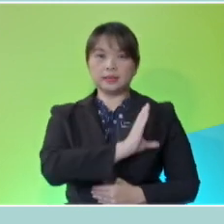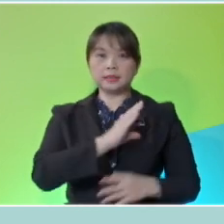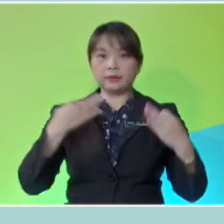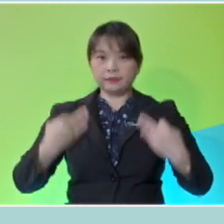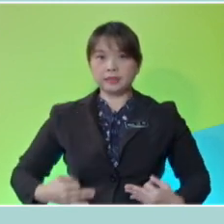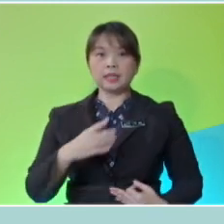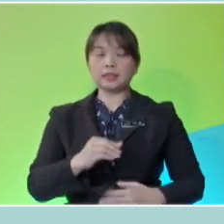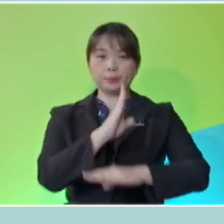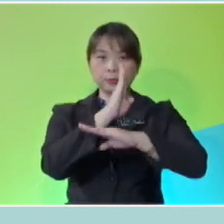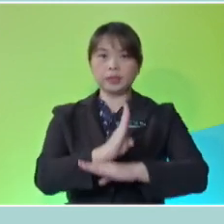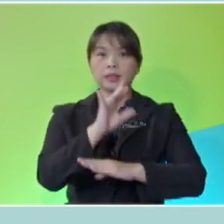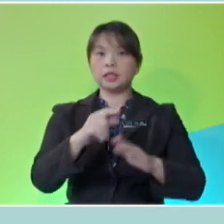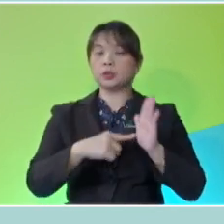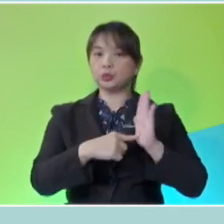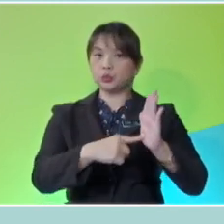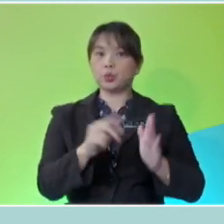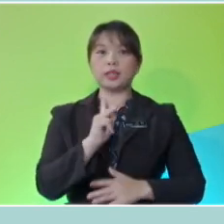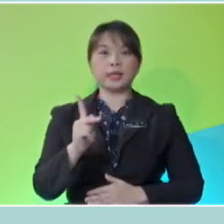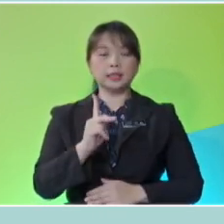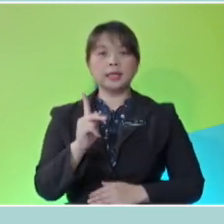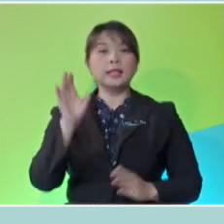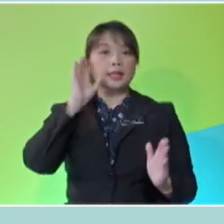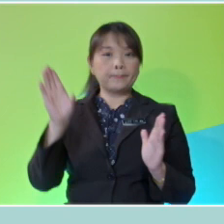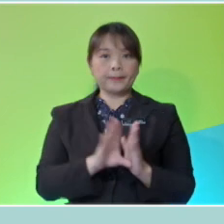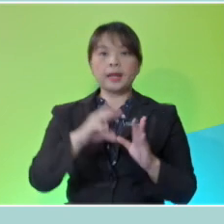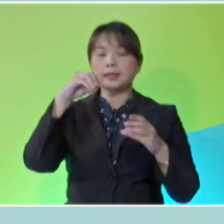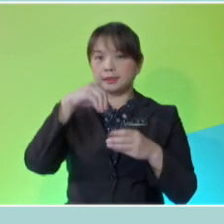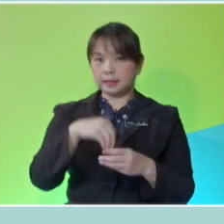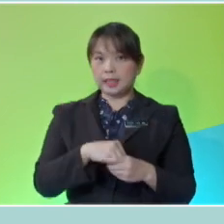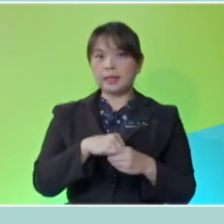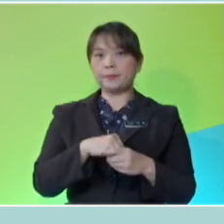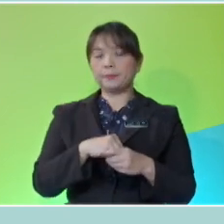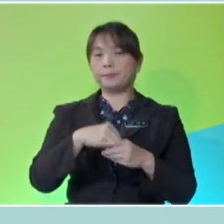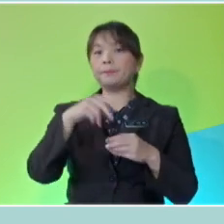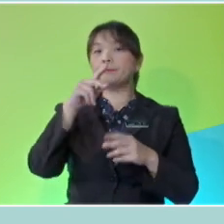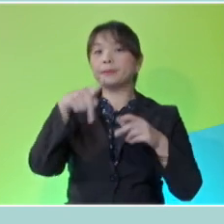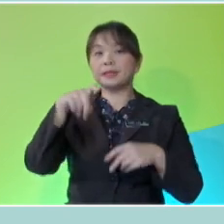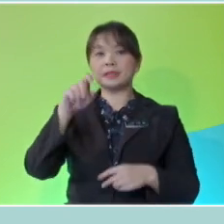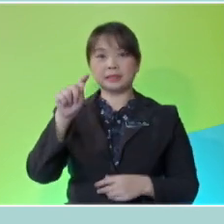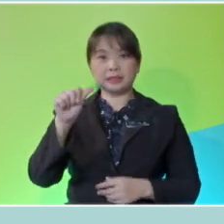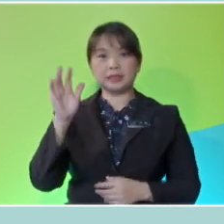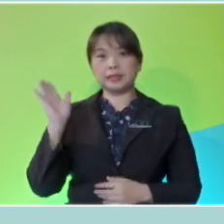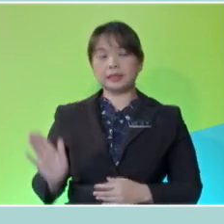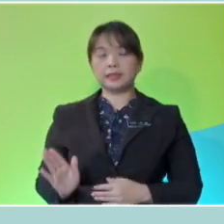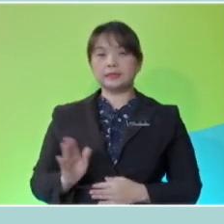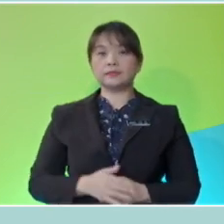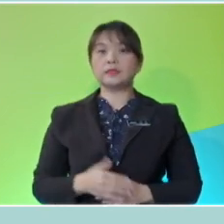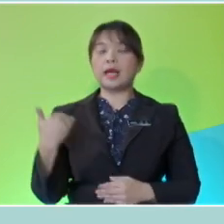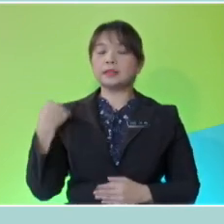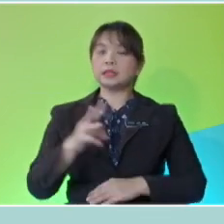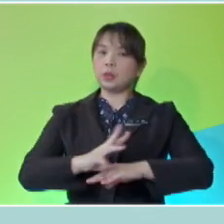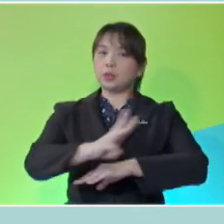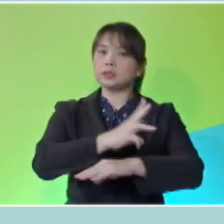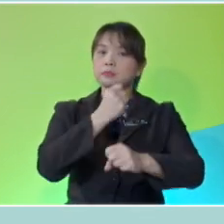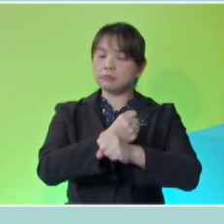budaya yang menunjukkan gambaran di dalam peta yaitu seperti menunjukkan kawasan batuan ataupun kawasan pasir dan